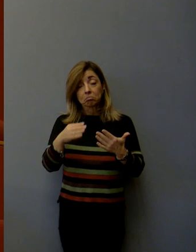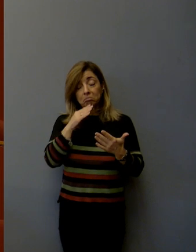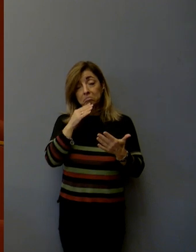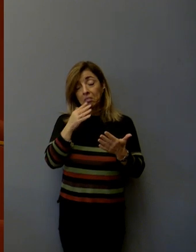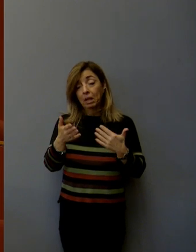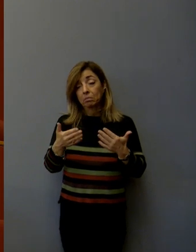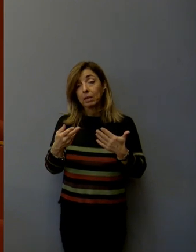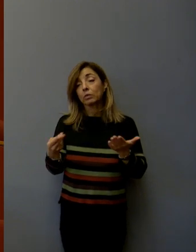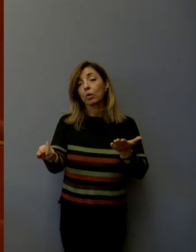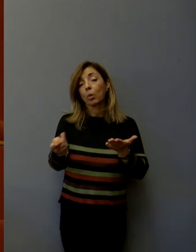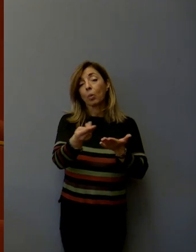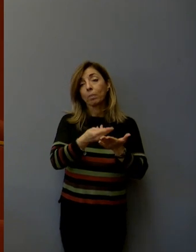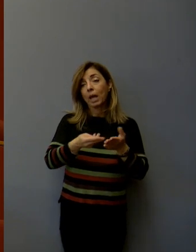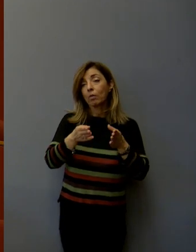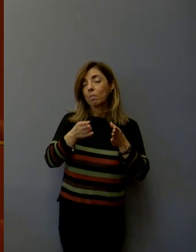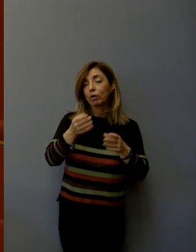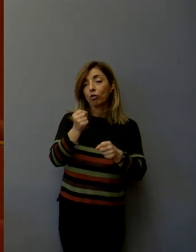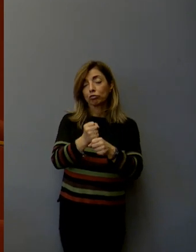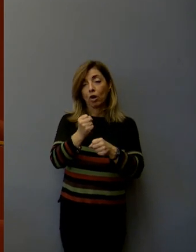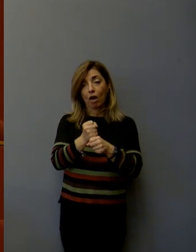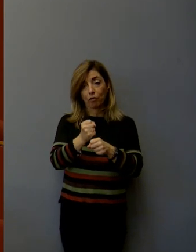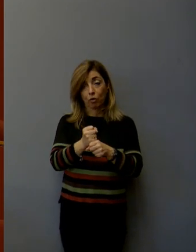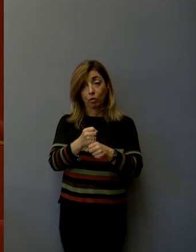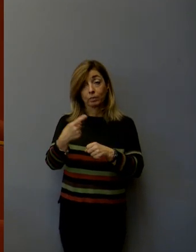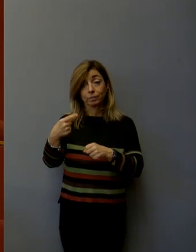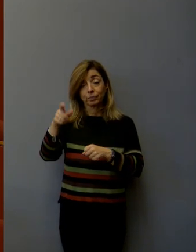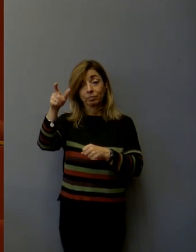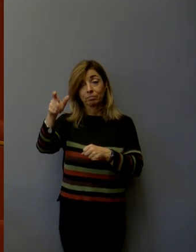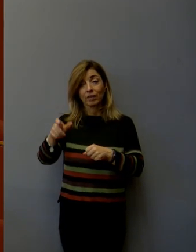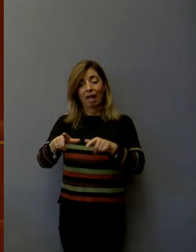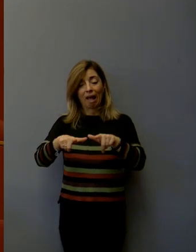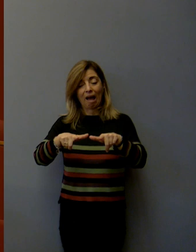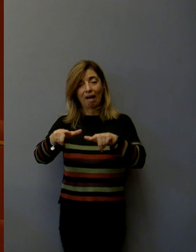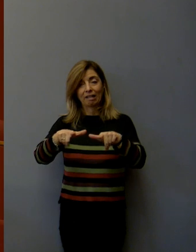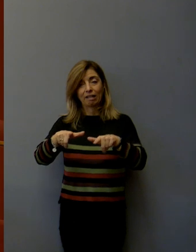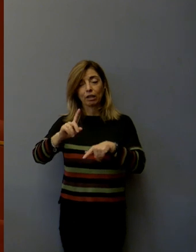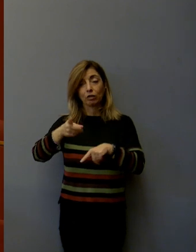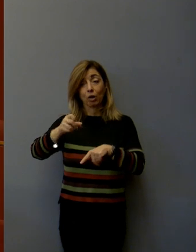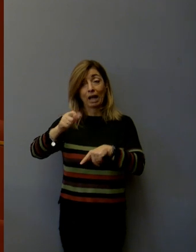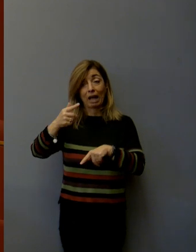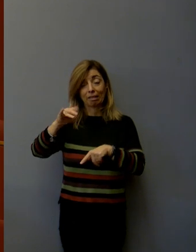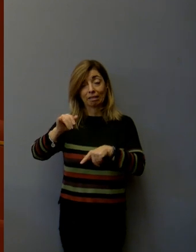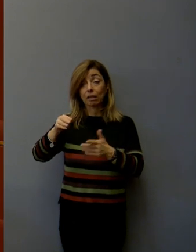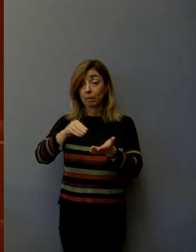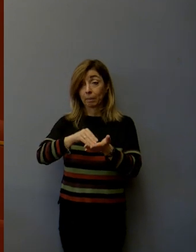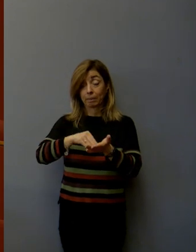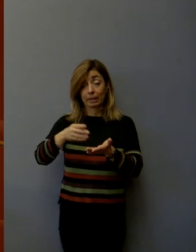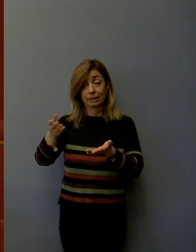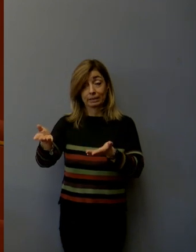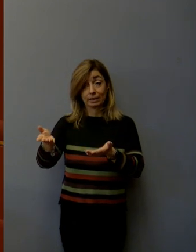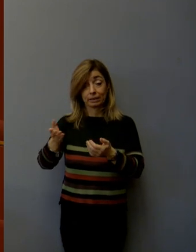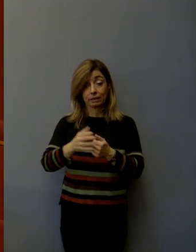piano un percorso di lavoro gli ingegneri gatti che o architetto gatti che era presente ha appunto